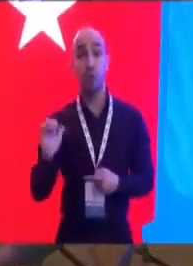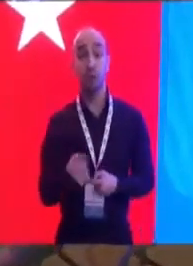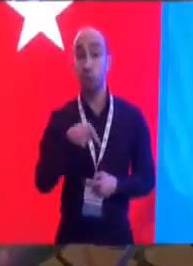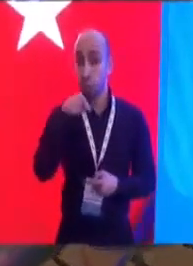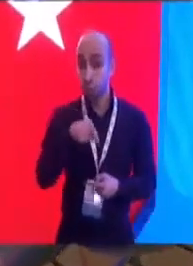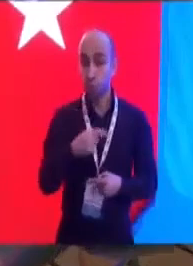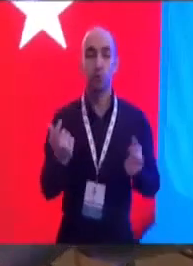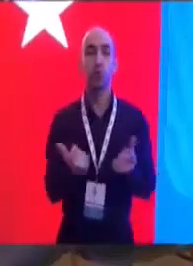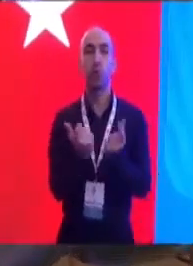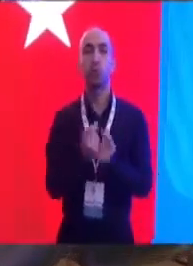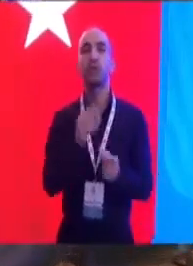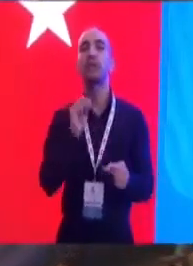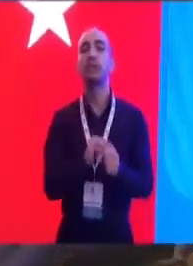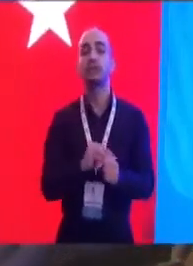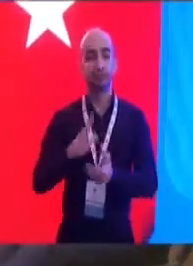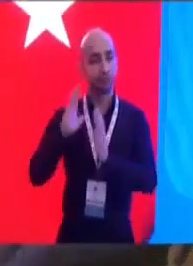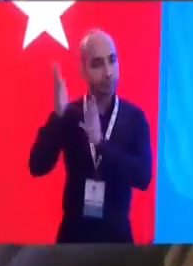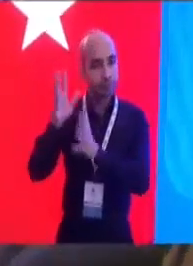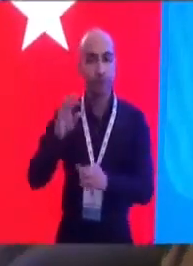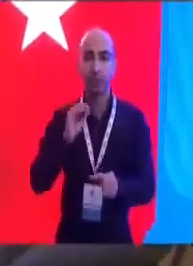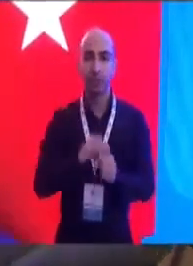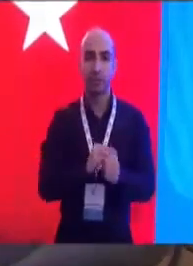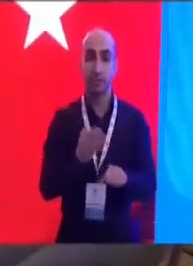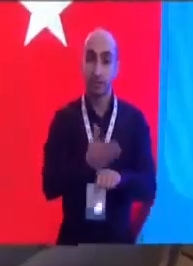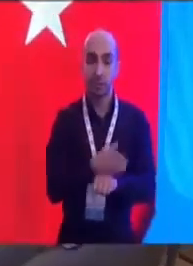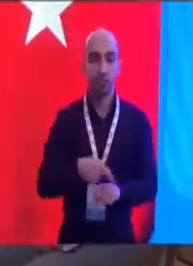bu toplantımız, bu etkinliğimiz vesilesiyle